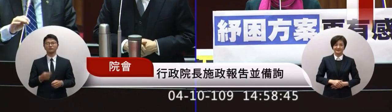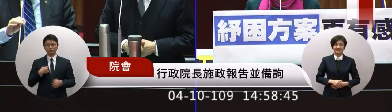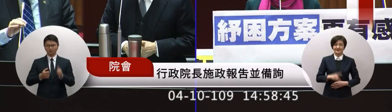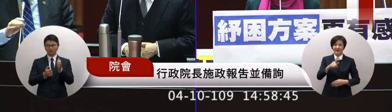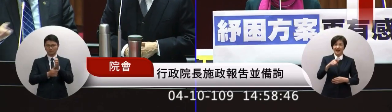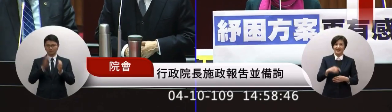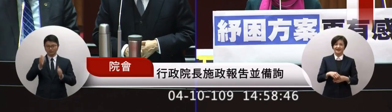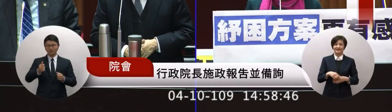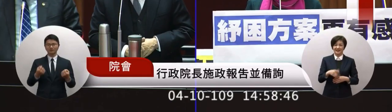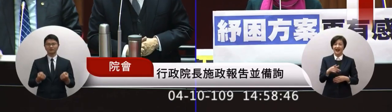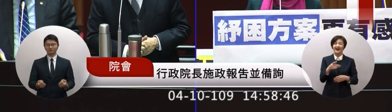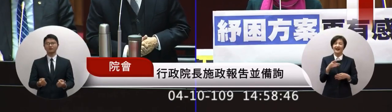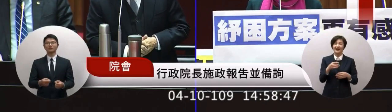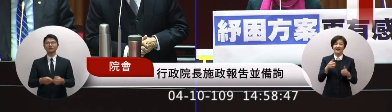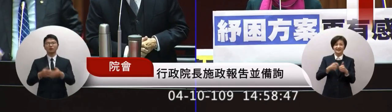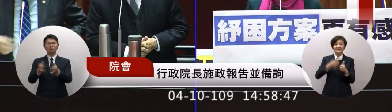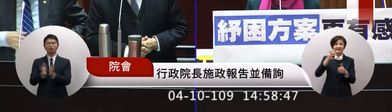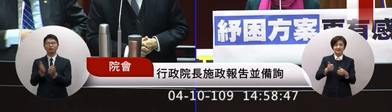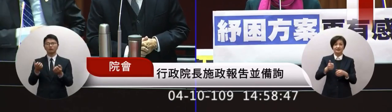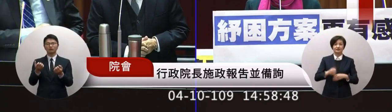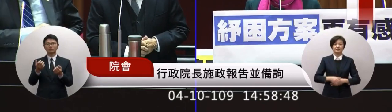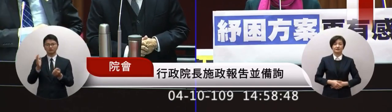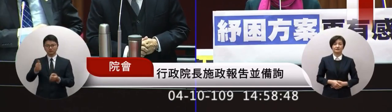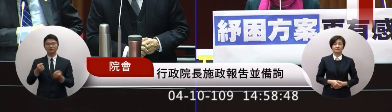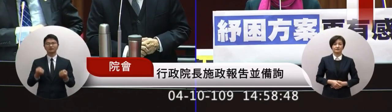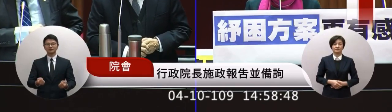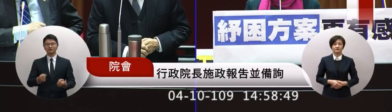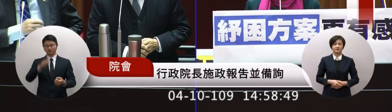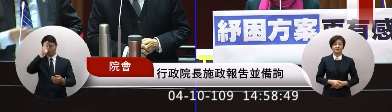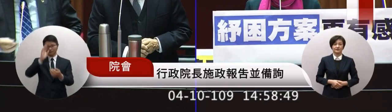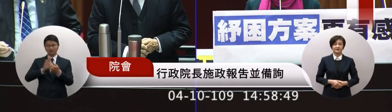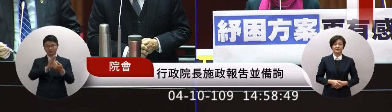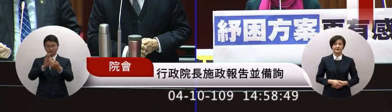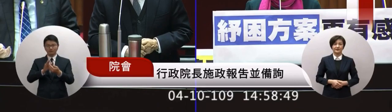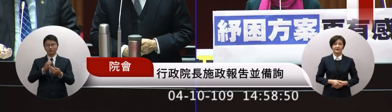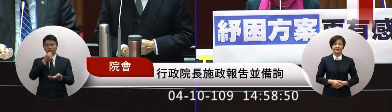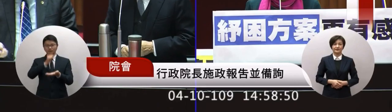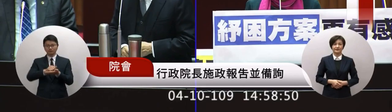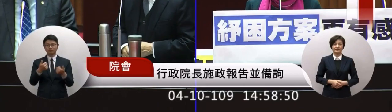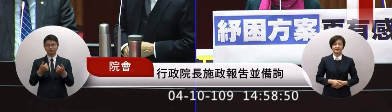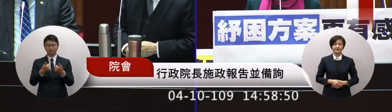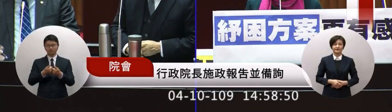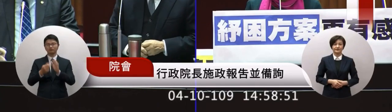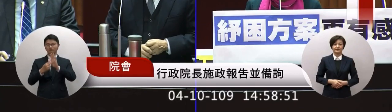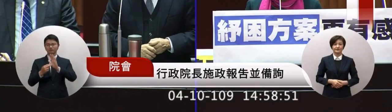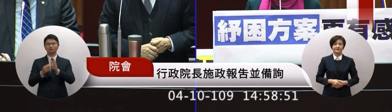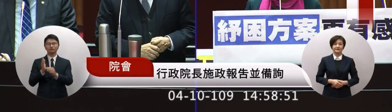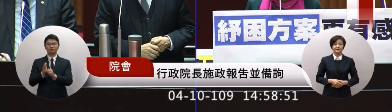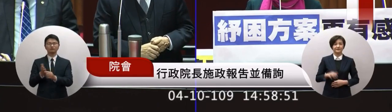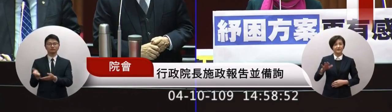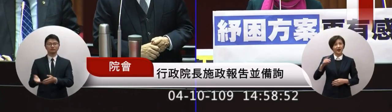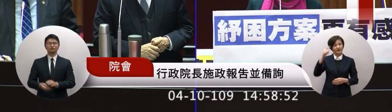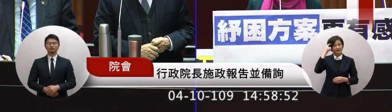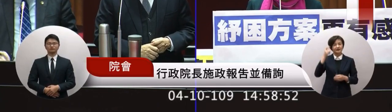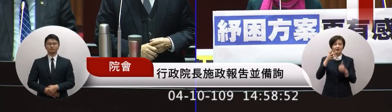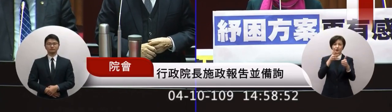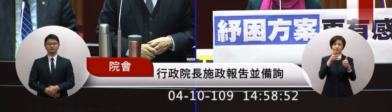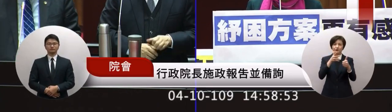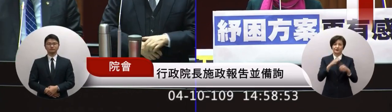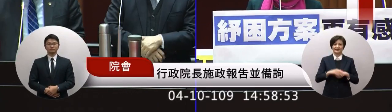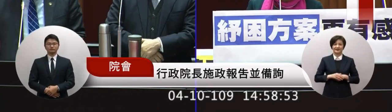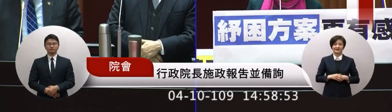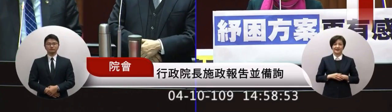次长，因为部长在这个防疫的这个说明。 对，好，我请教一下我